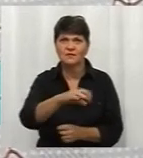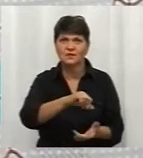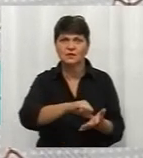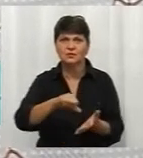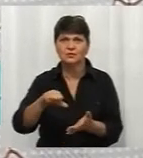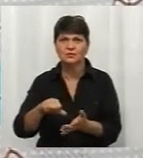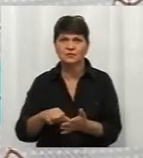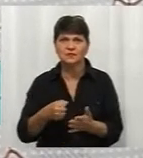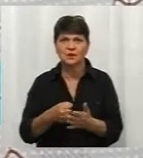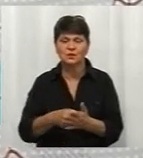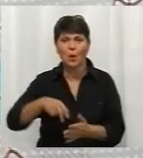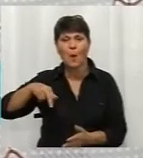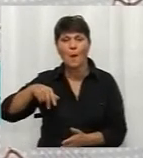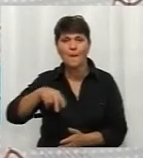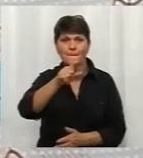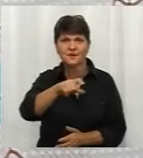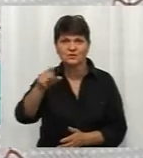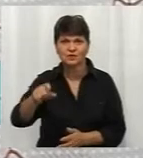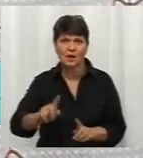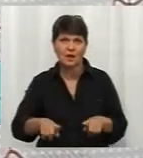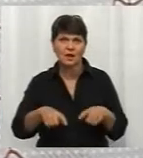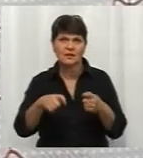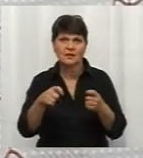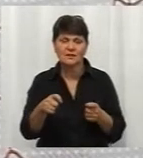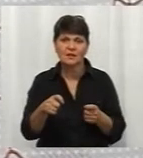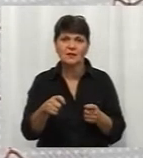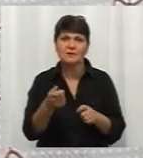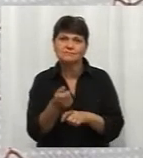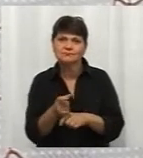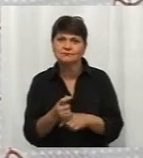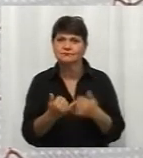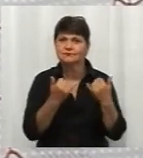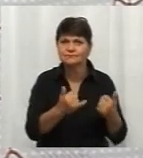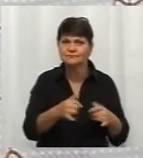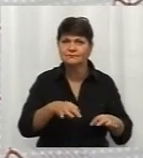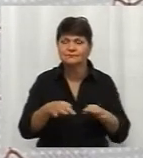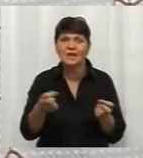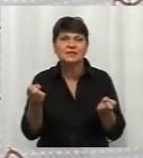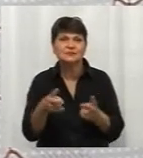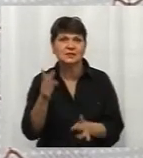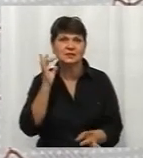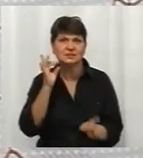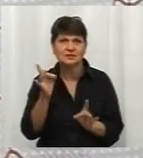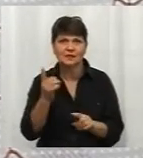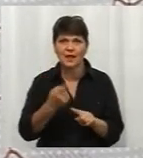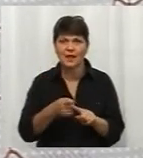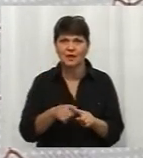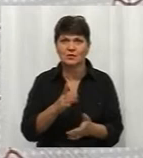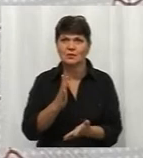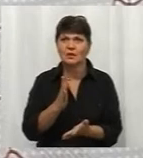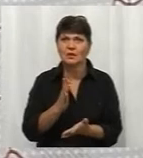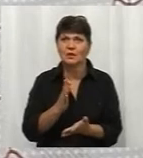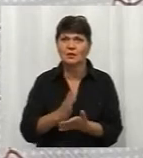до пішоходів, що надання переваги в русі транспортним засобам, що рухаються спецсигналами. Це не є